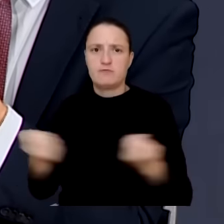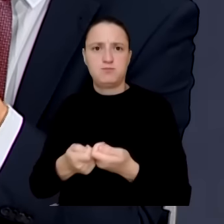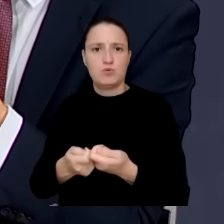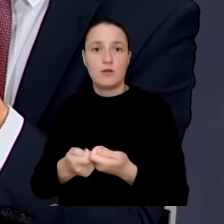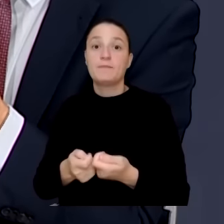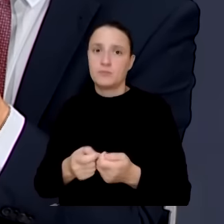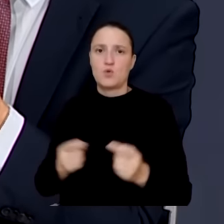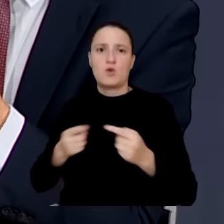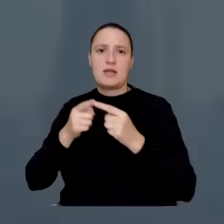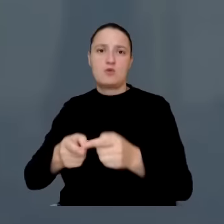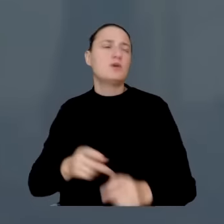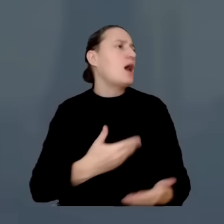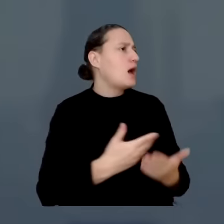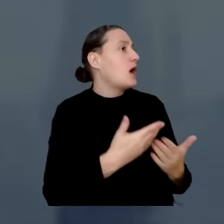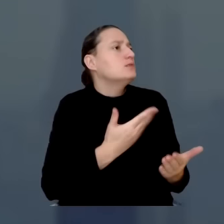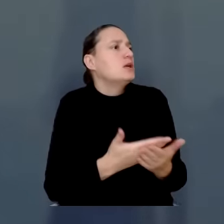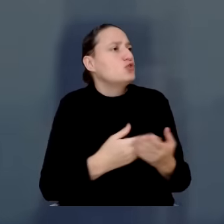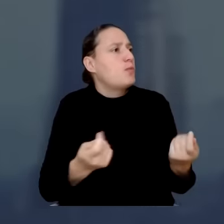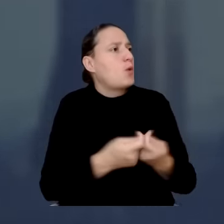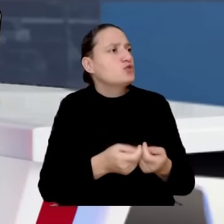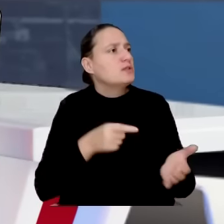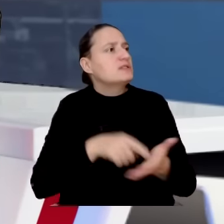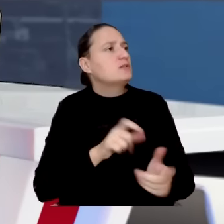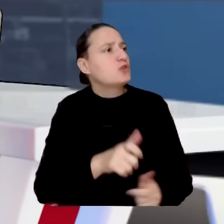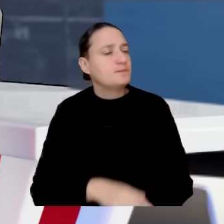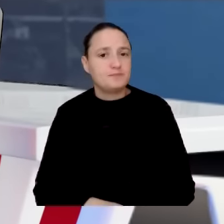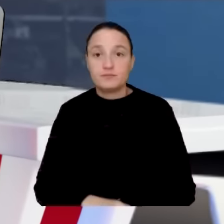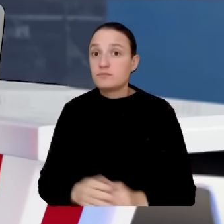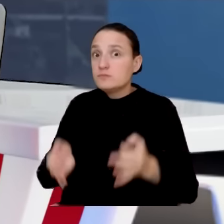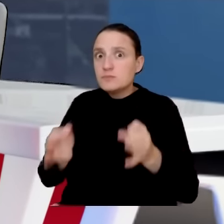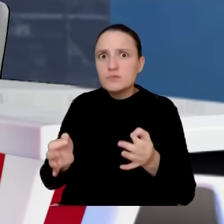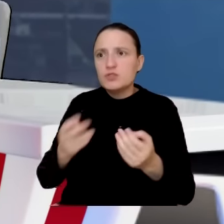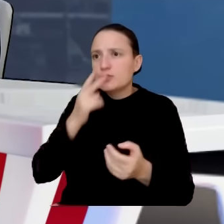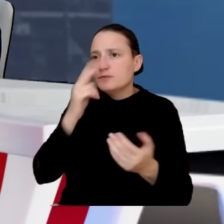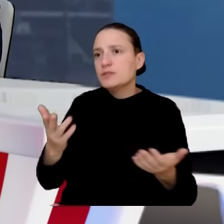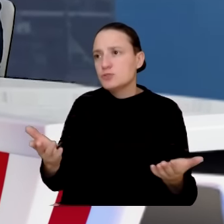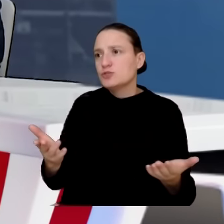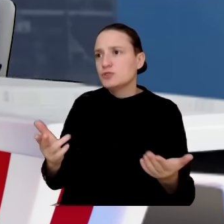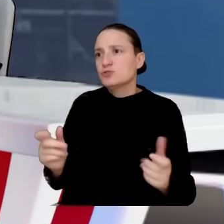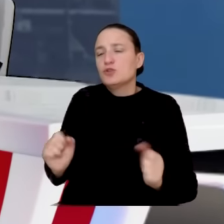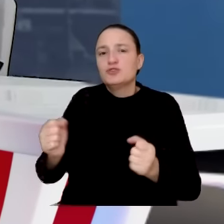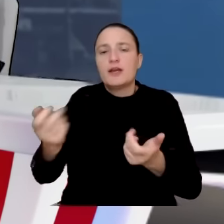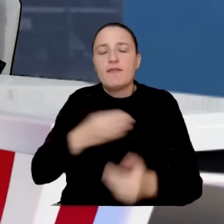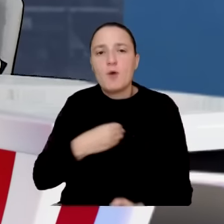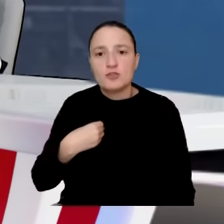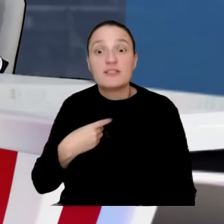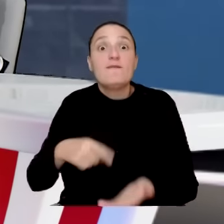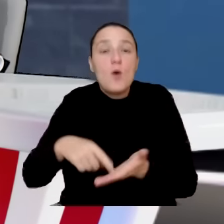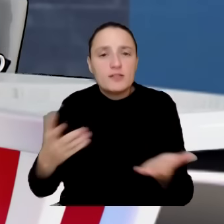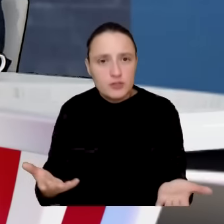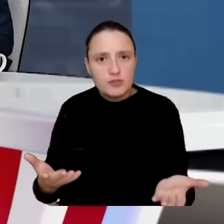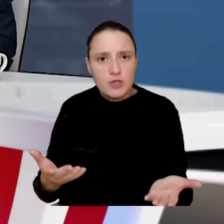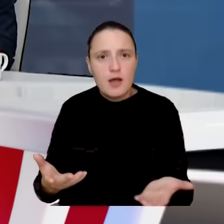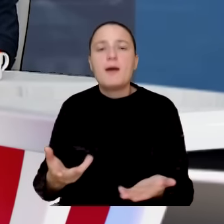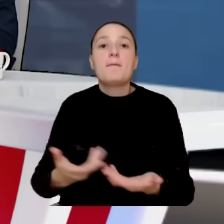zmierzamy to połączenie służy No dzisiaj w obliczu tego pani redaktor co się dzieje w Polsce właśnie niszczenia polskiego